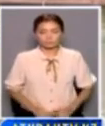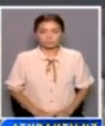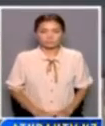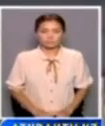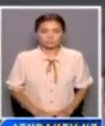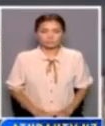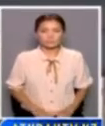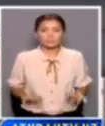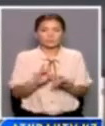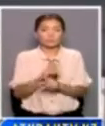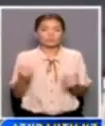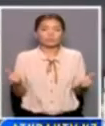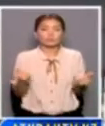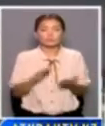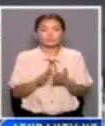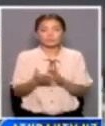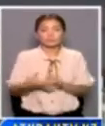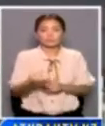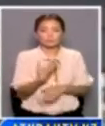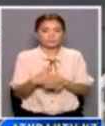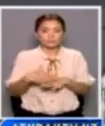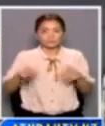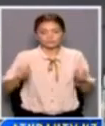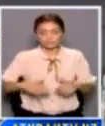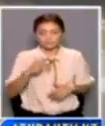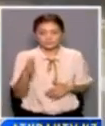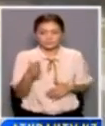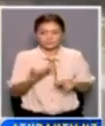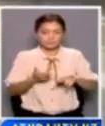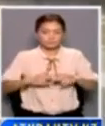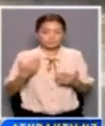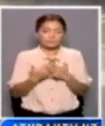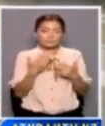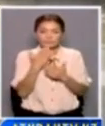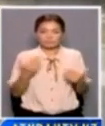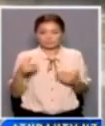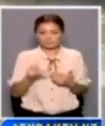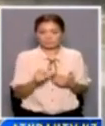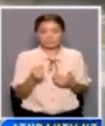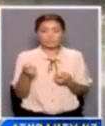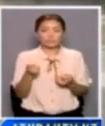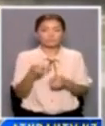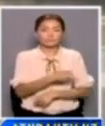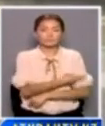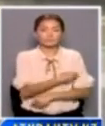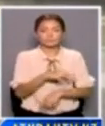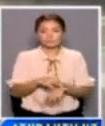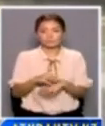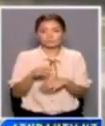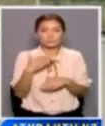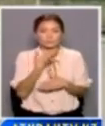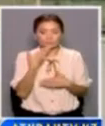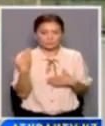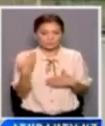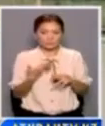стране. Стоит отметить, что сейчас ситуация в районе постепенно стабилизируется. К примеру, за последнюю неделю в провизорный стационар больные не